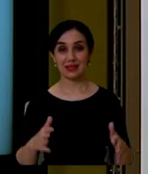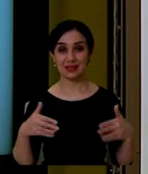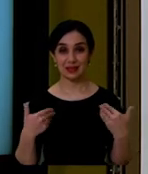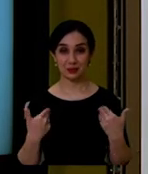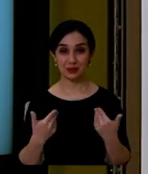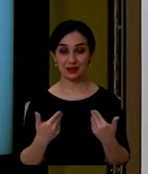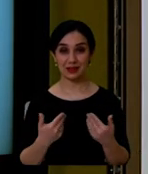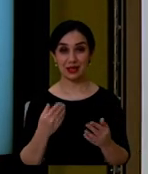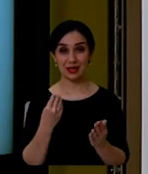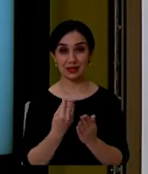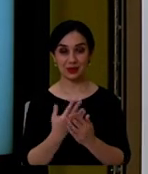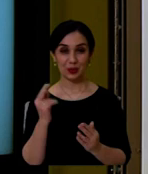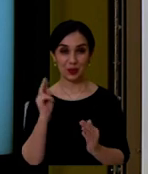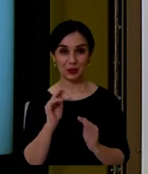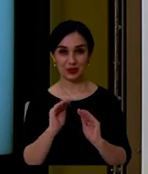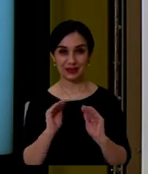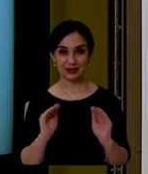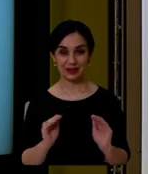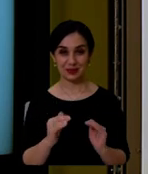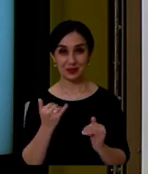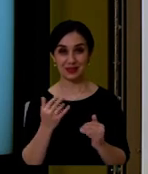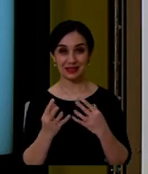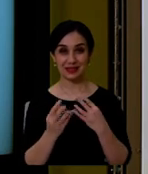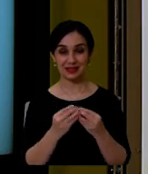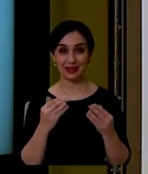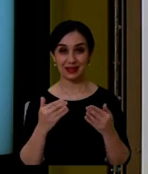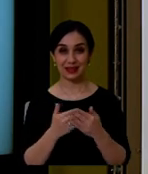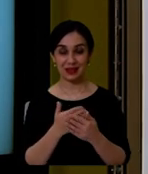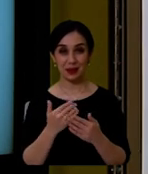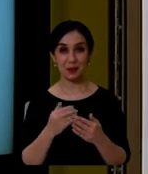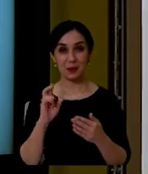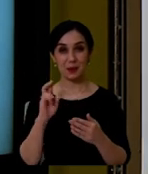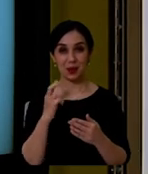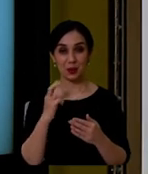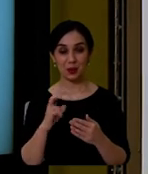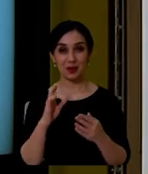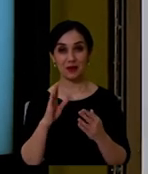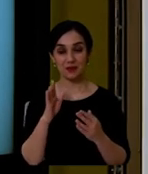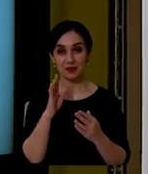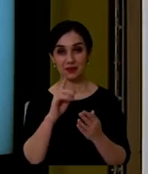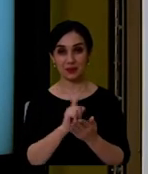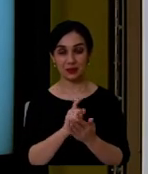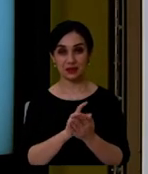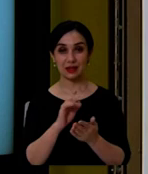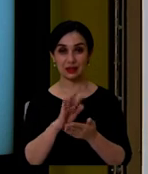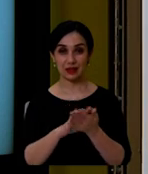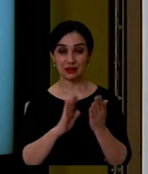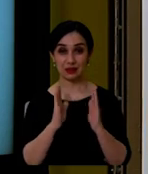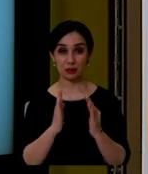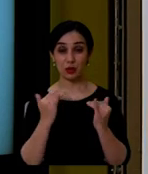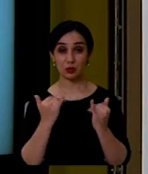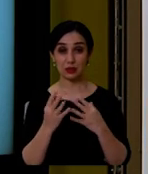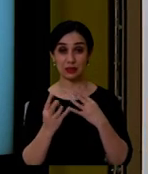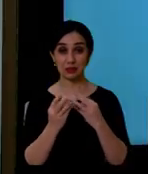Assalomu alaykum, aziz o'quvchilar. Biz siz bilan yana biologiya fan darslarini davom ettiramiz. Bugun biz